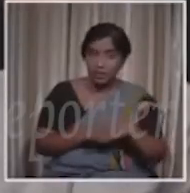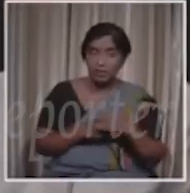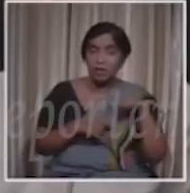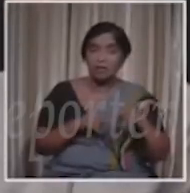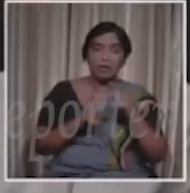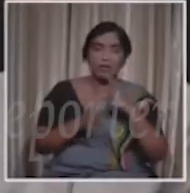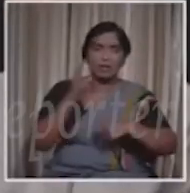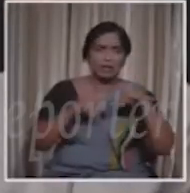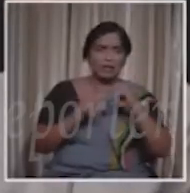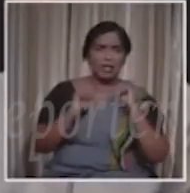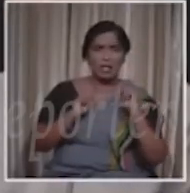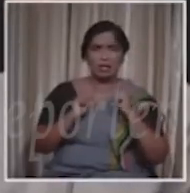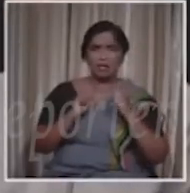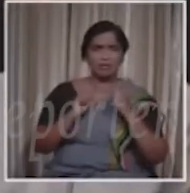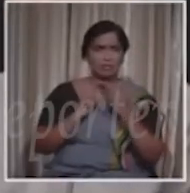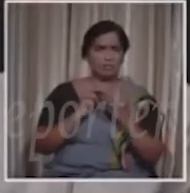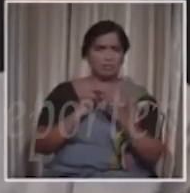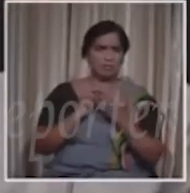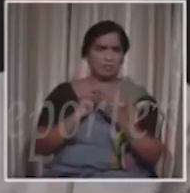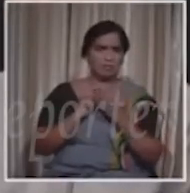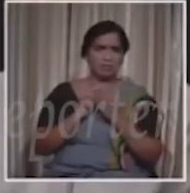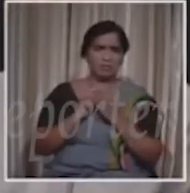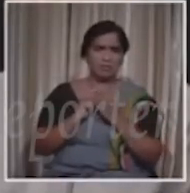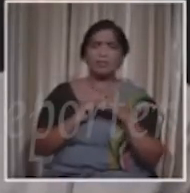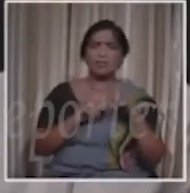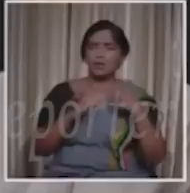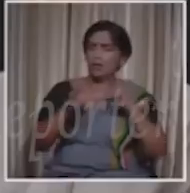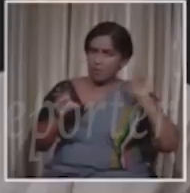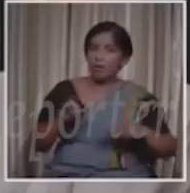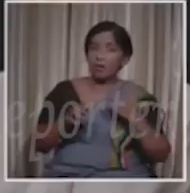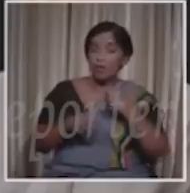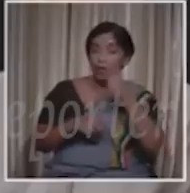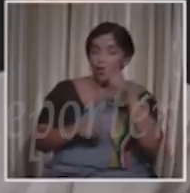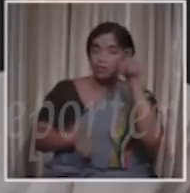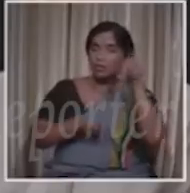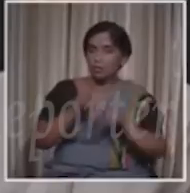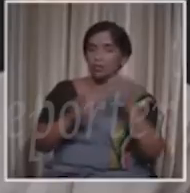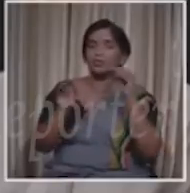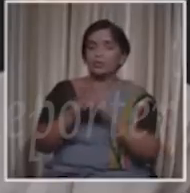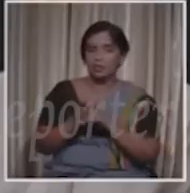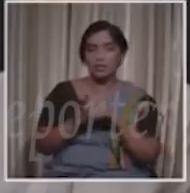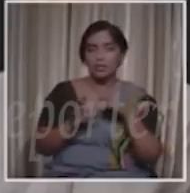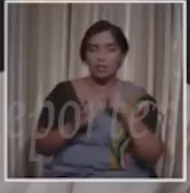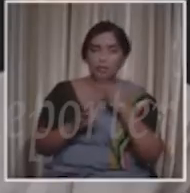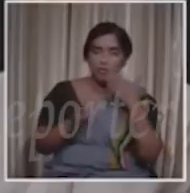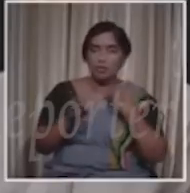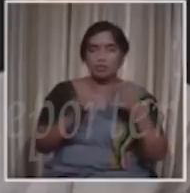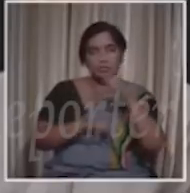තියෙන අය ඒකට ආපහු ඒ තත්ත්වයට යන ඉතින් අපේ යුතුකමක් තියෙනවා කොහොමද ආරක්ෂාව දෙන්නේ එක මන්ත්‍රීරයෙක් ගෙදරක් නැති